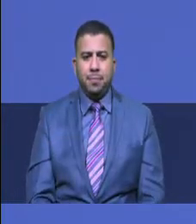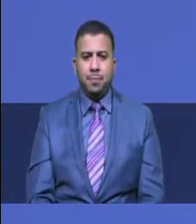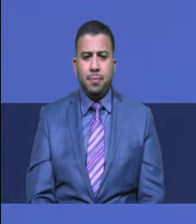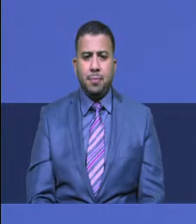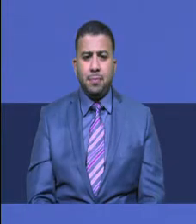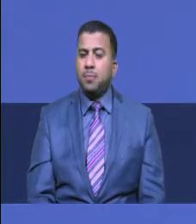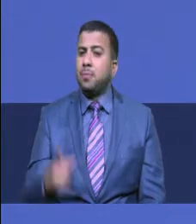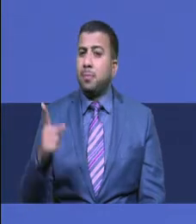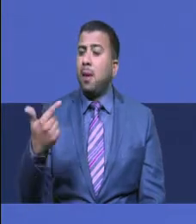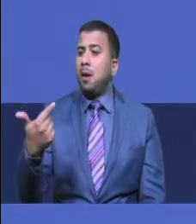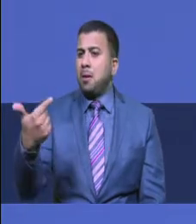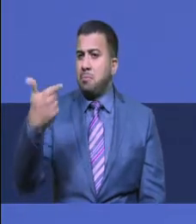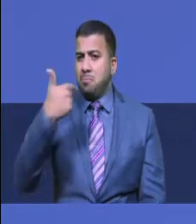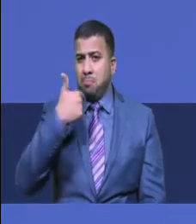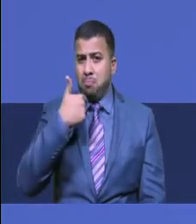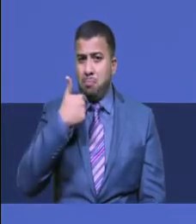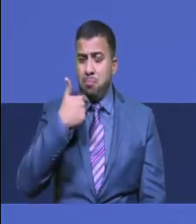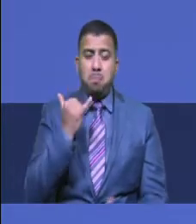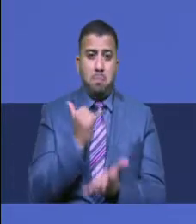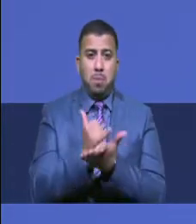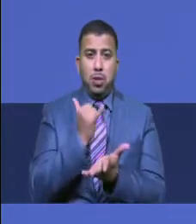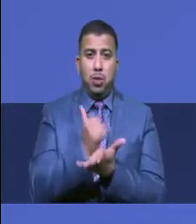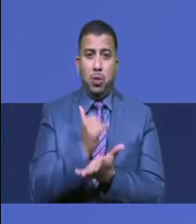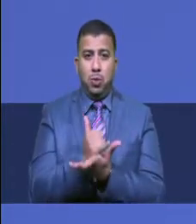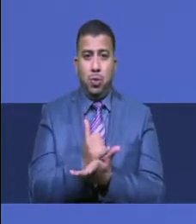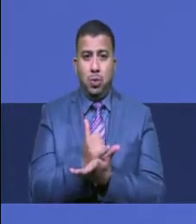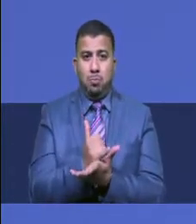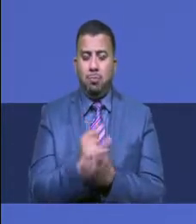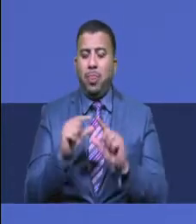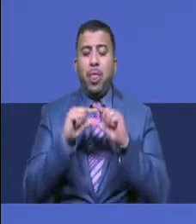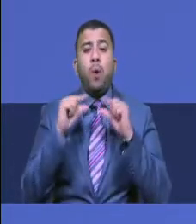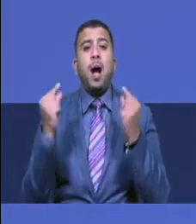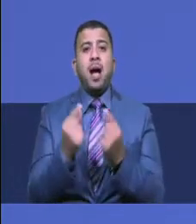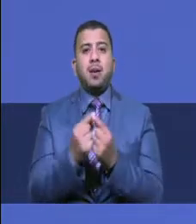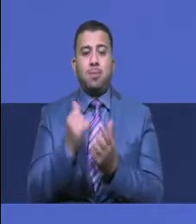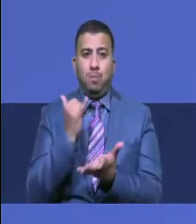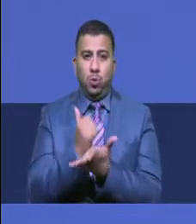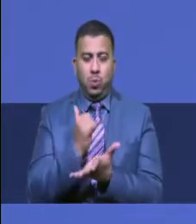وحدثني أحد المسؤولين من الدوائر،